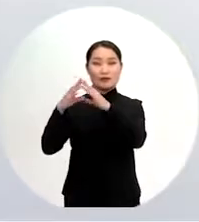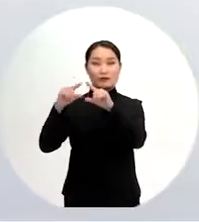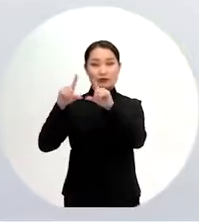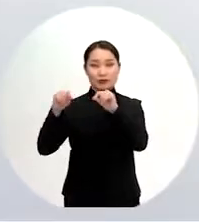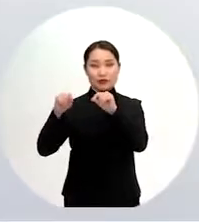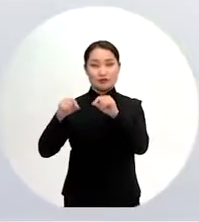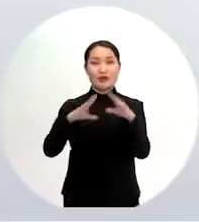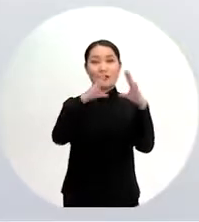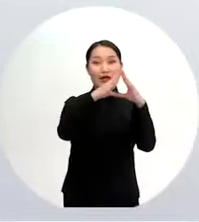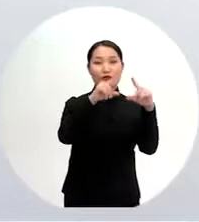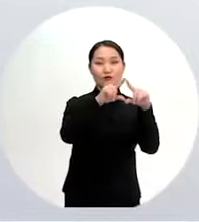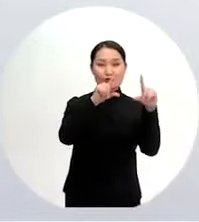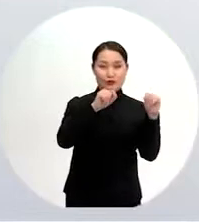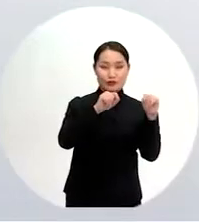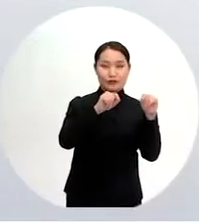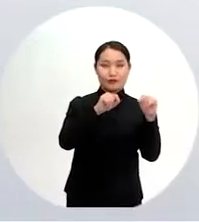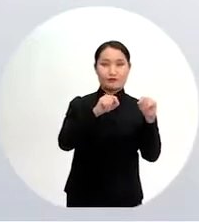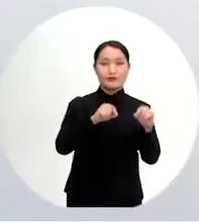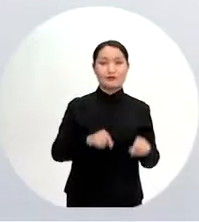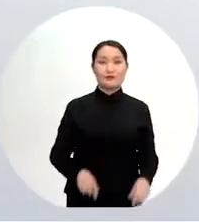14 дөрвөлжин, 14 дөрвөлжин.